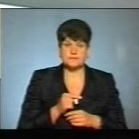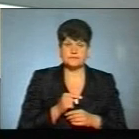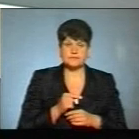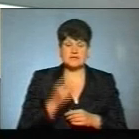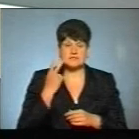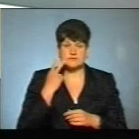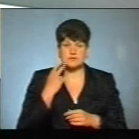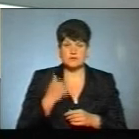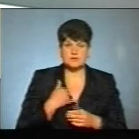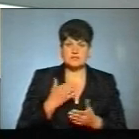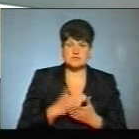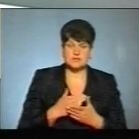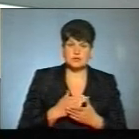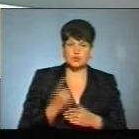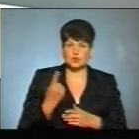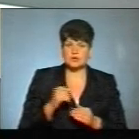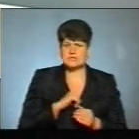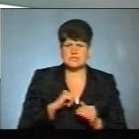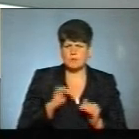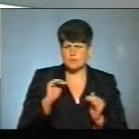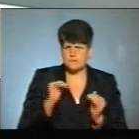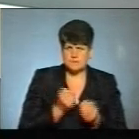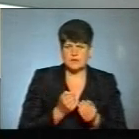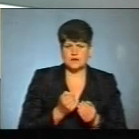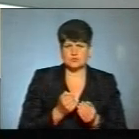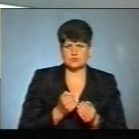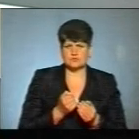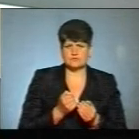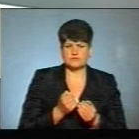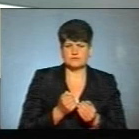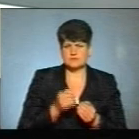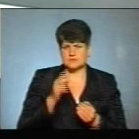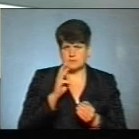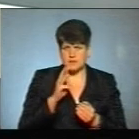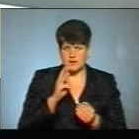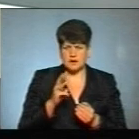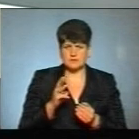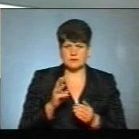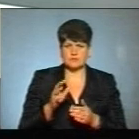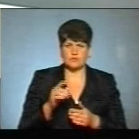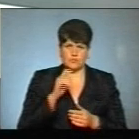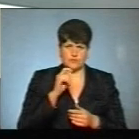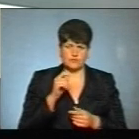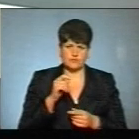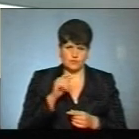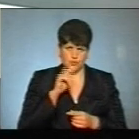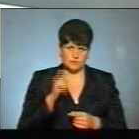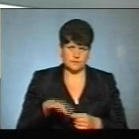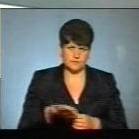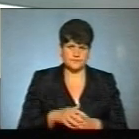завжди в нас тримається або одної з найнижчих, або найнижчої серед заробітних плат, які пропонуються в різних областях